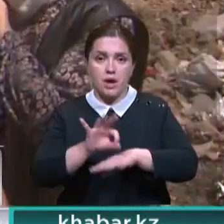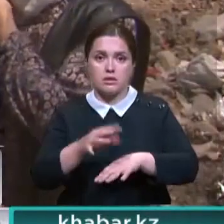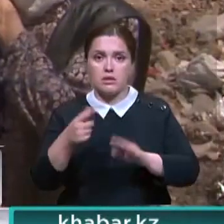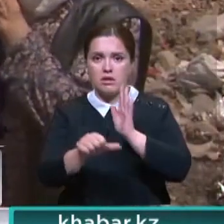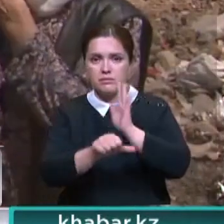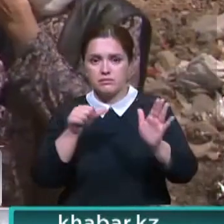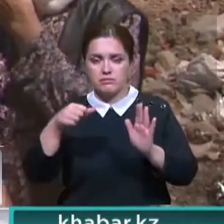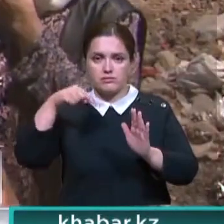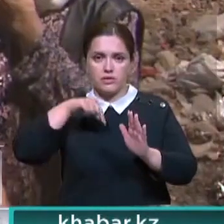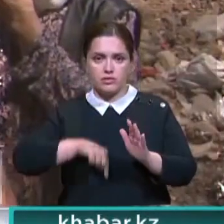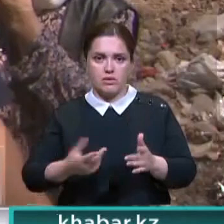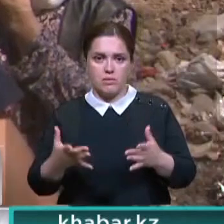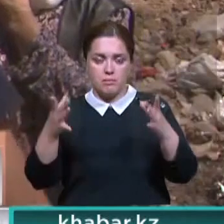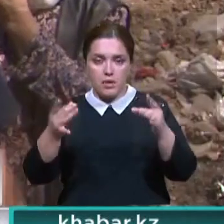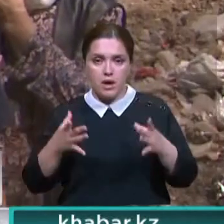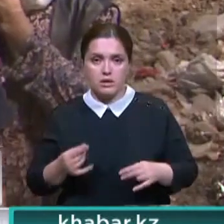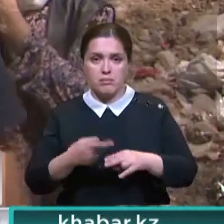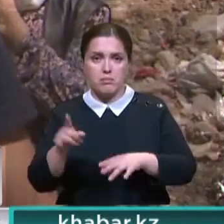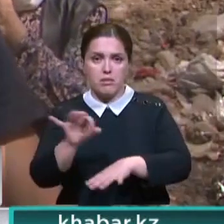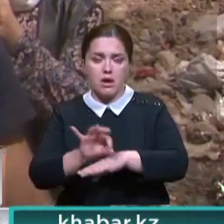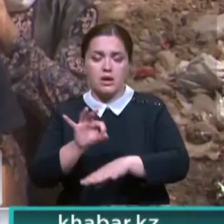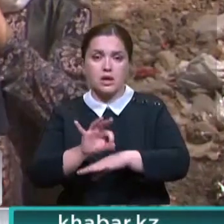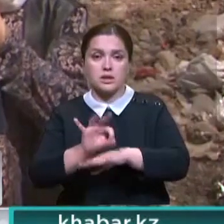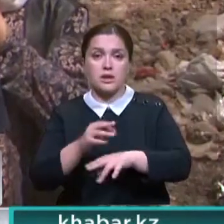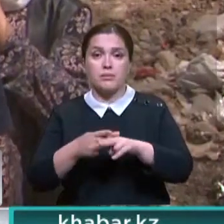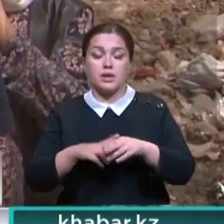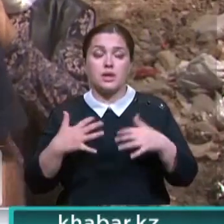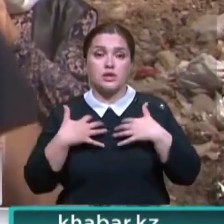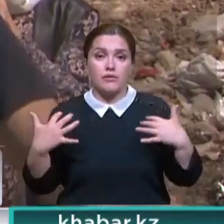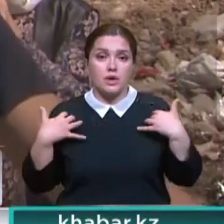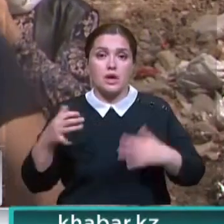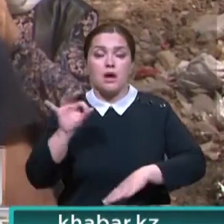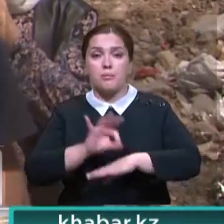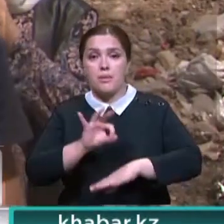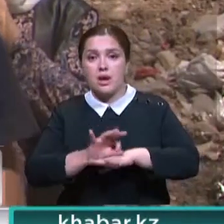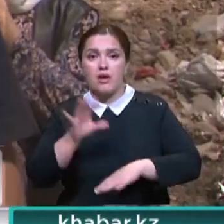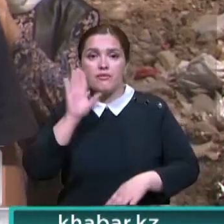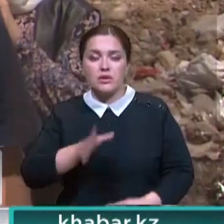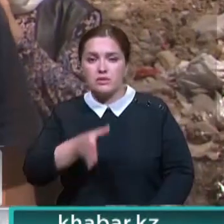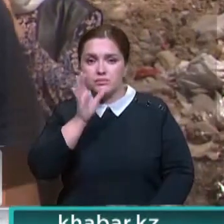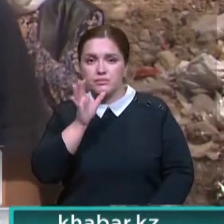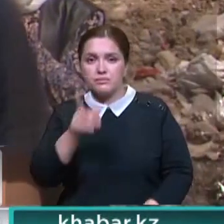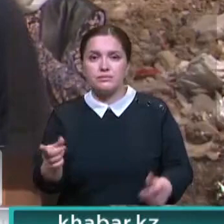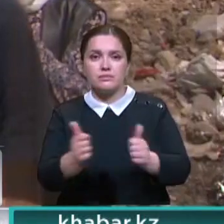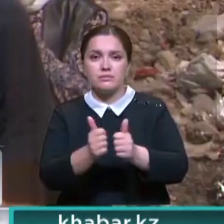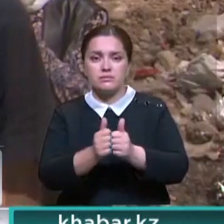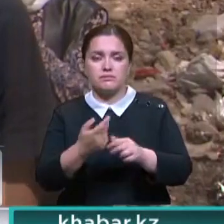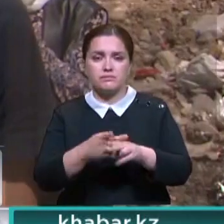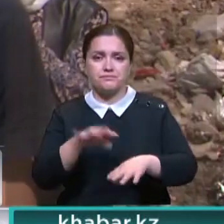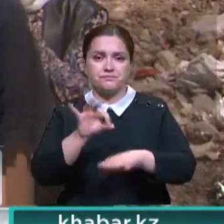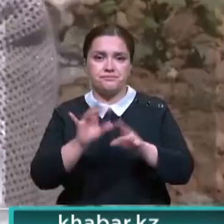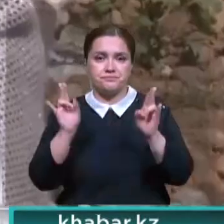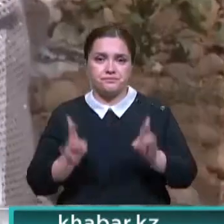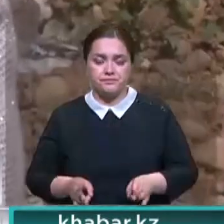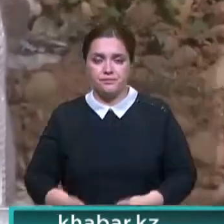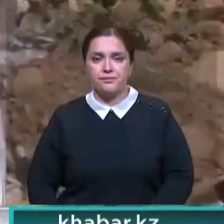внутри пакет лежит. Вот, это все болезни, да. Болезни, скот болеет действительно. Вот эту воду пьет, которая вот здесь вот стекает. И потом